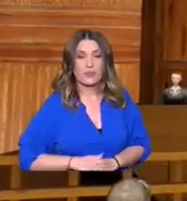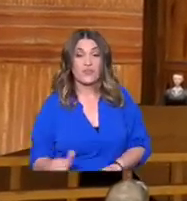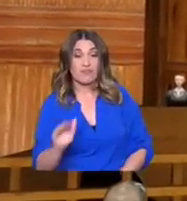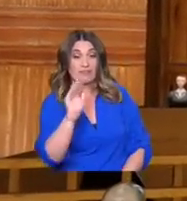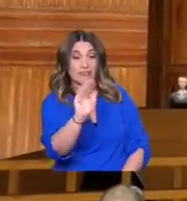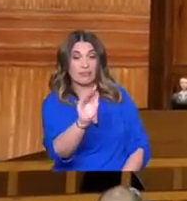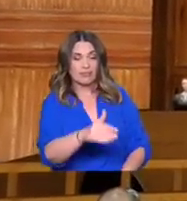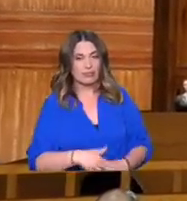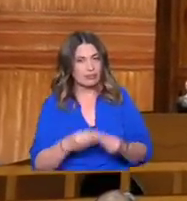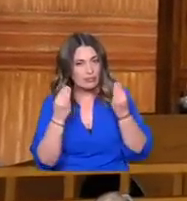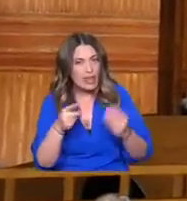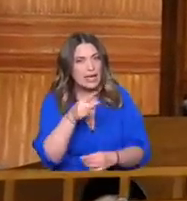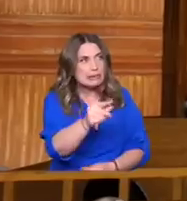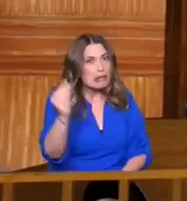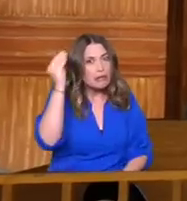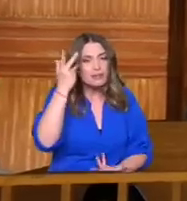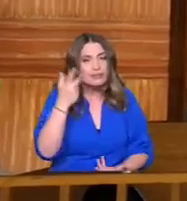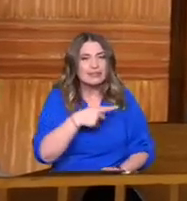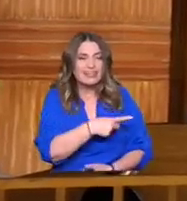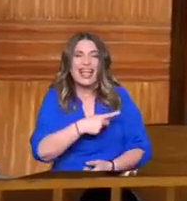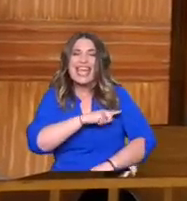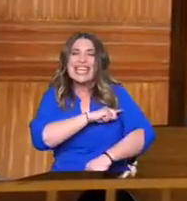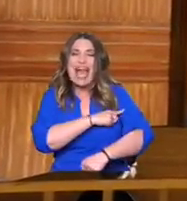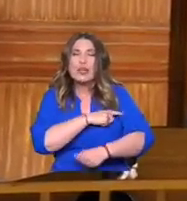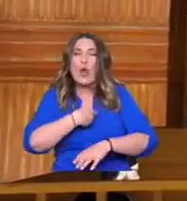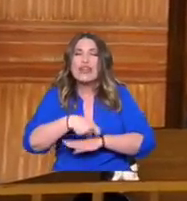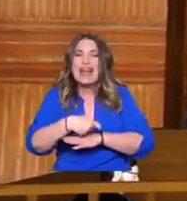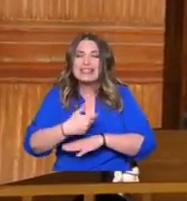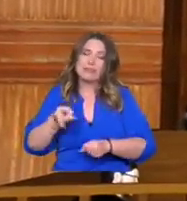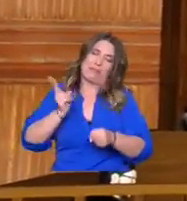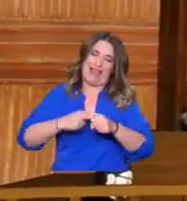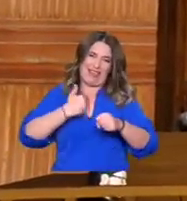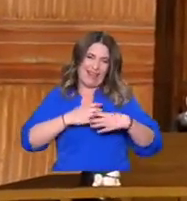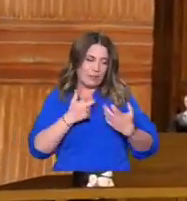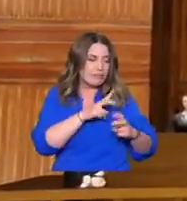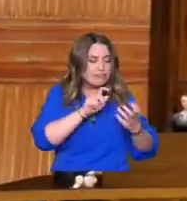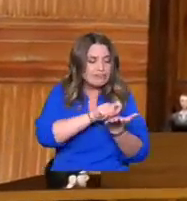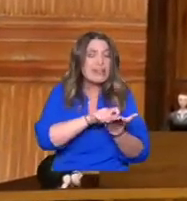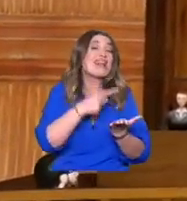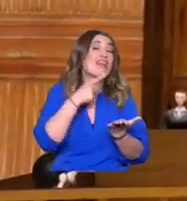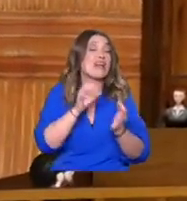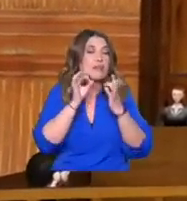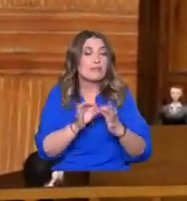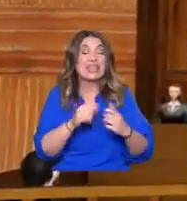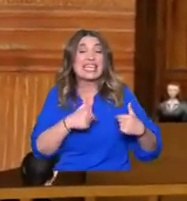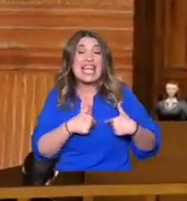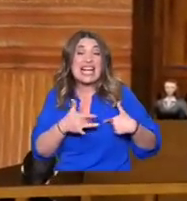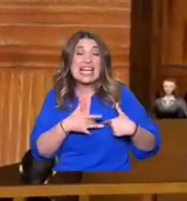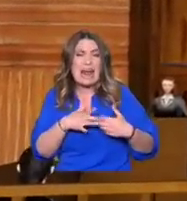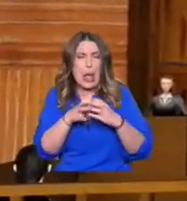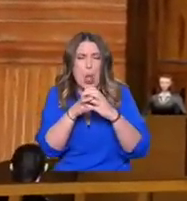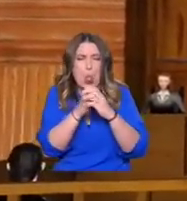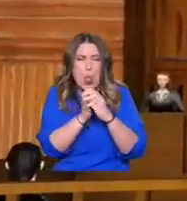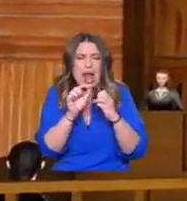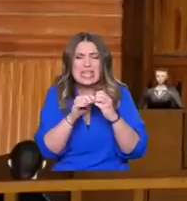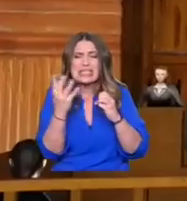Κούγιας, γίνεται να μην ελήφθη υπόψη η ιατροδικαστική έκθεση Μπουζιάννη που έλεγε ότι η καρδιά της Τζορτζίνα ζύγιζε μόλις 47 γραμμάρια, το